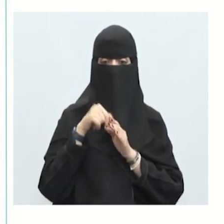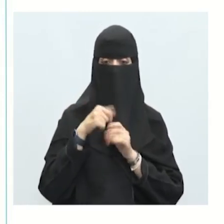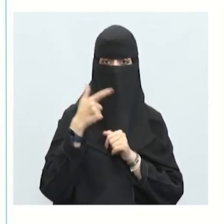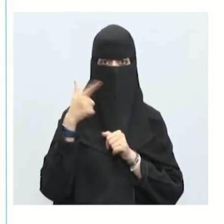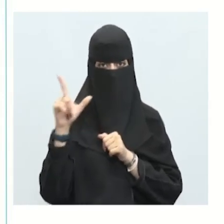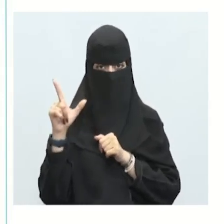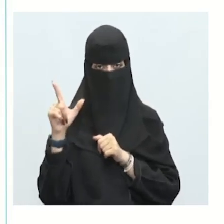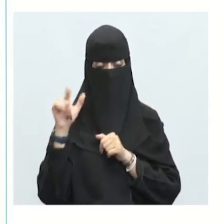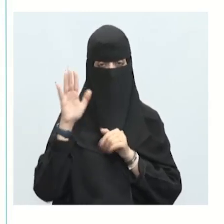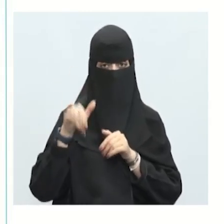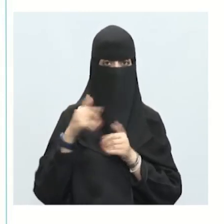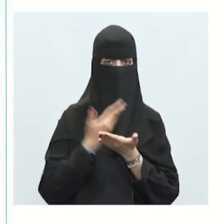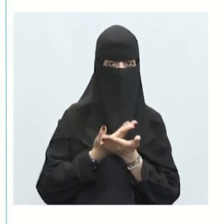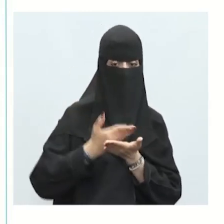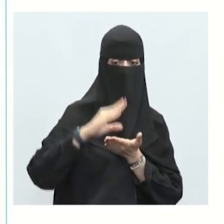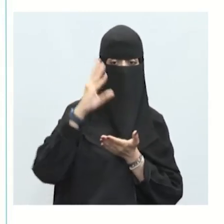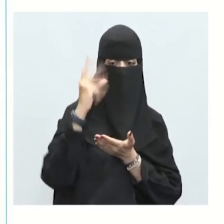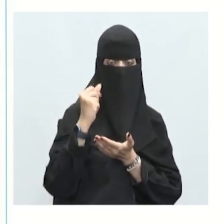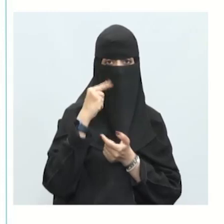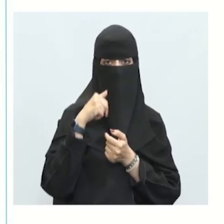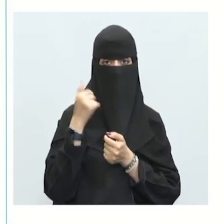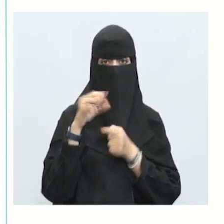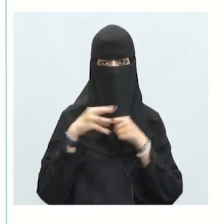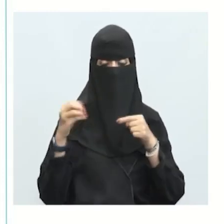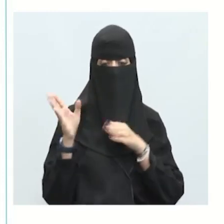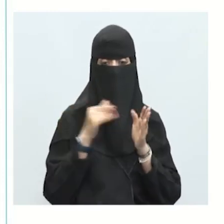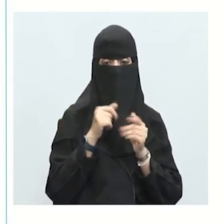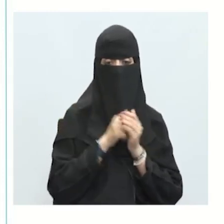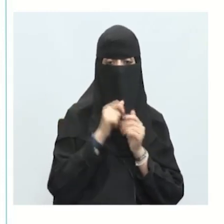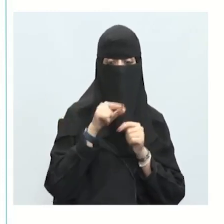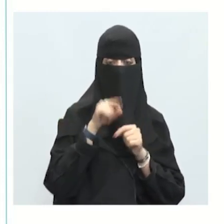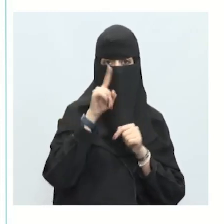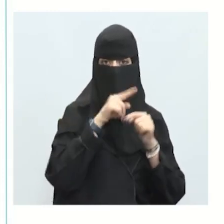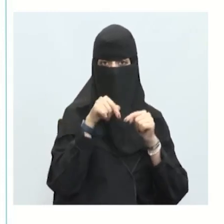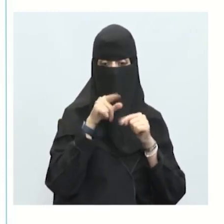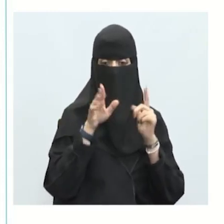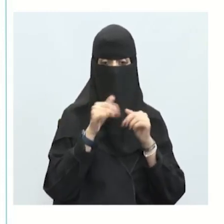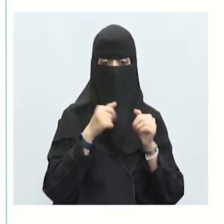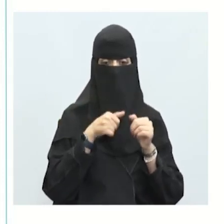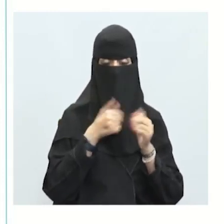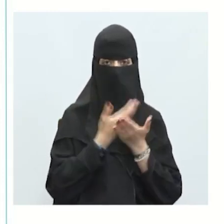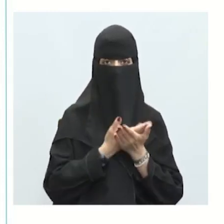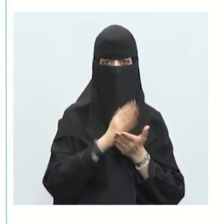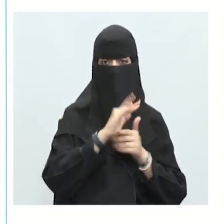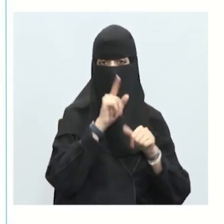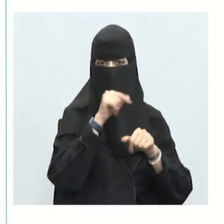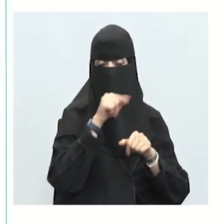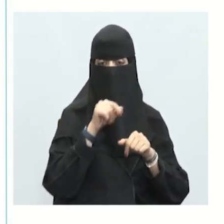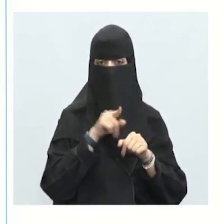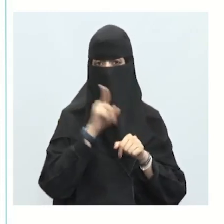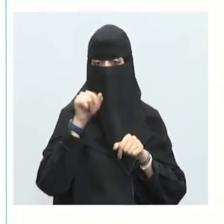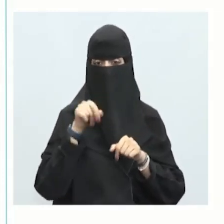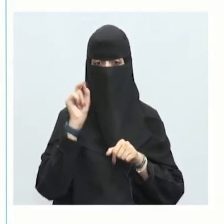او صواب يتم طباعه الرقم سالب اذا كان فولس خطا فيتم طباعه الرقم